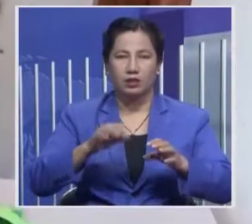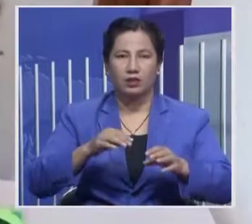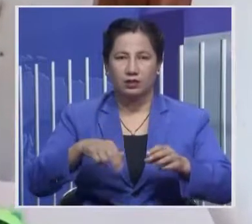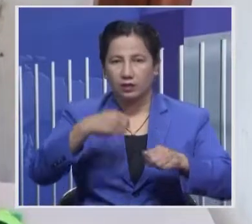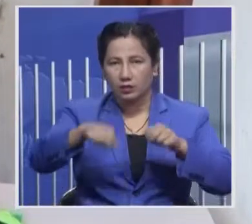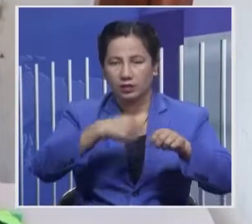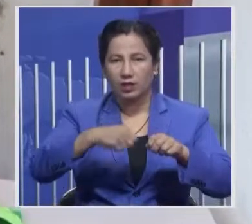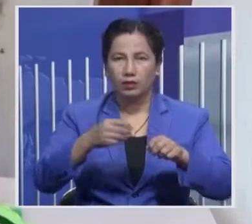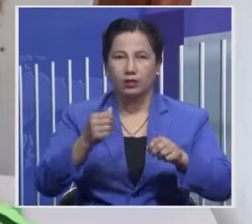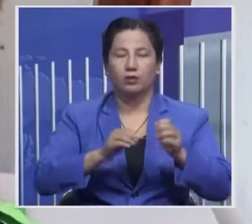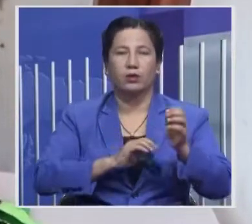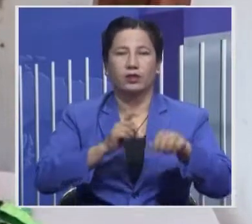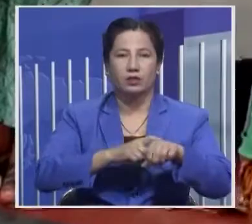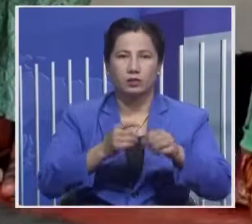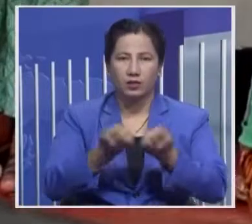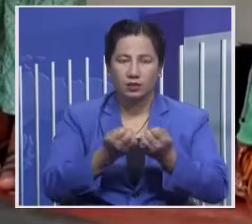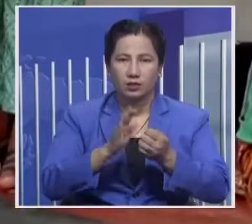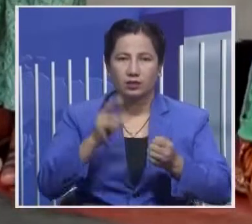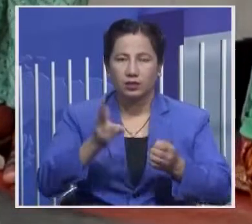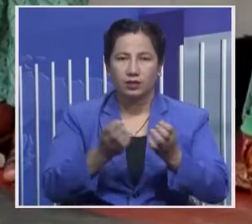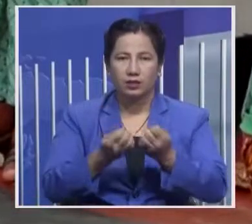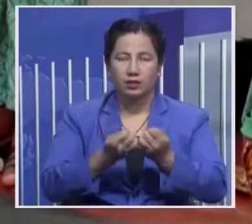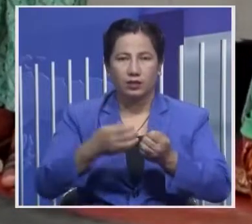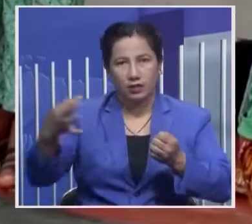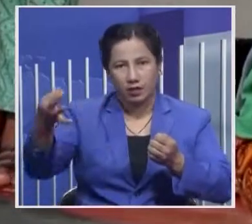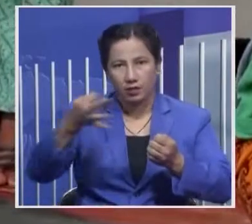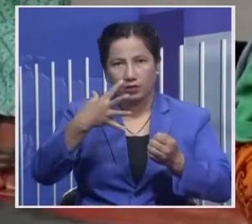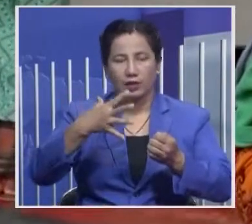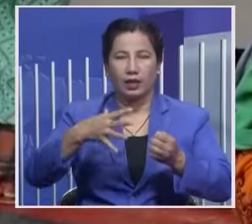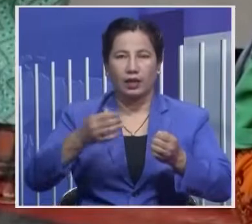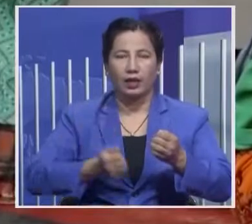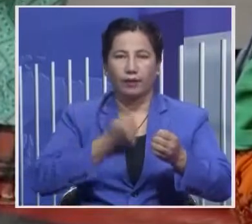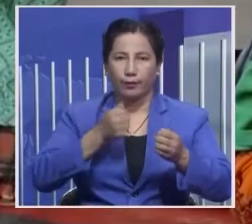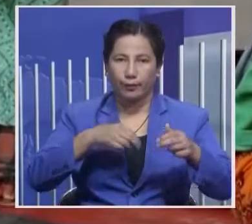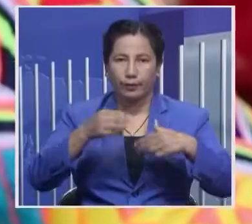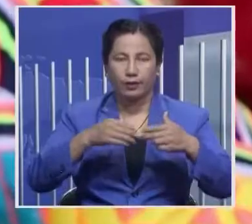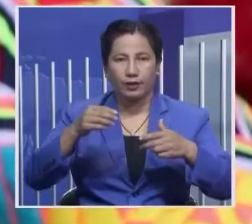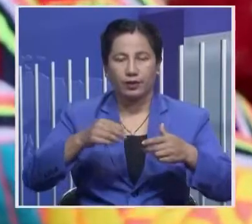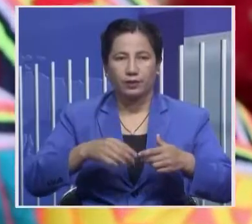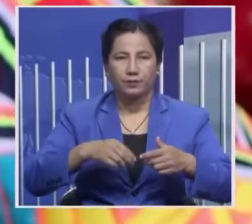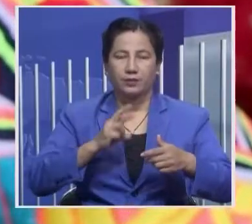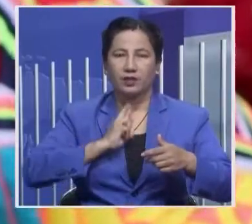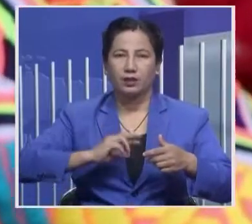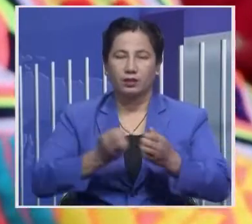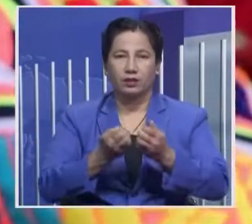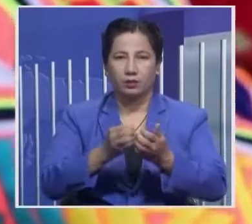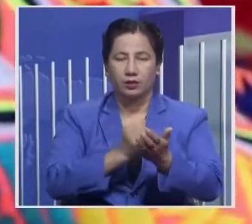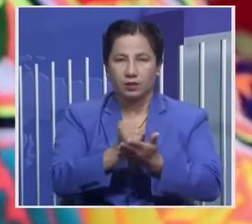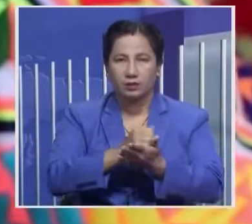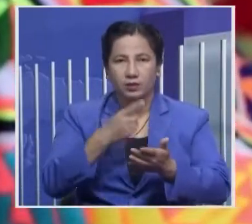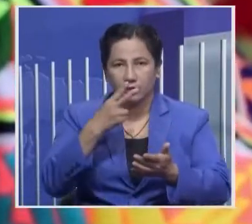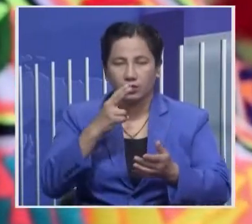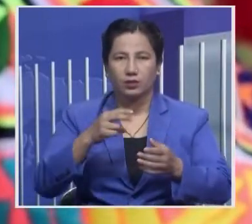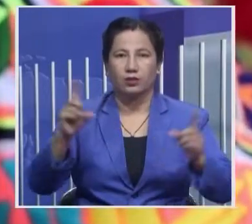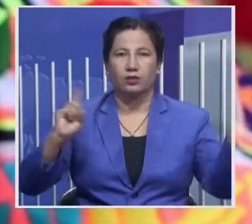सिलाउन समेत बढी समय लाग्ने गर्दछ, जसले गर्दा नयाँ पुस्ताले पहिरन लगाउन रहर गरे पनि सिप सिक्न नखोज्ने गरेको